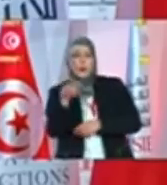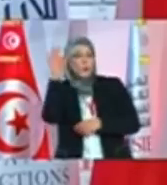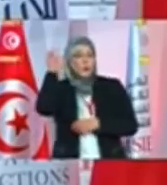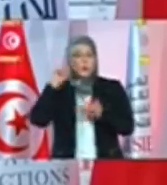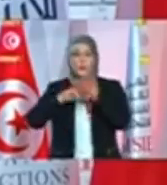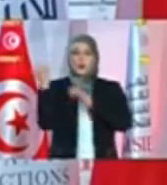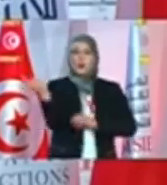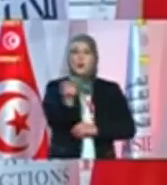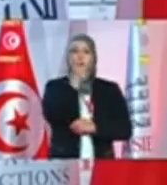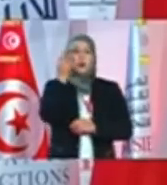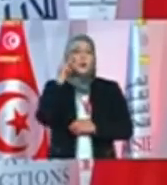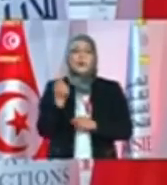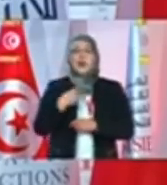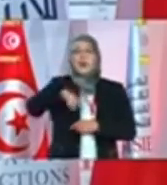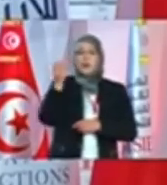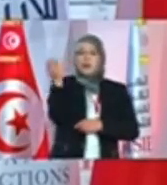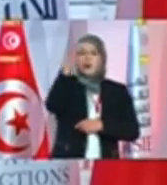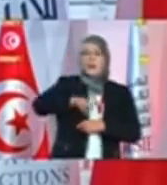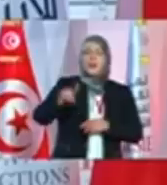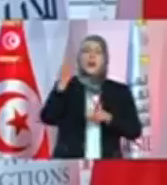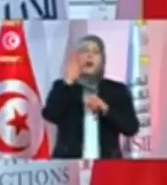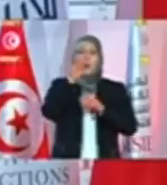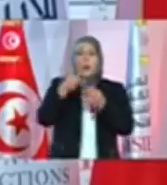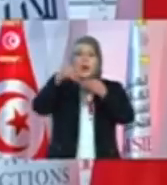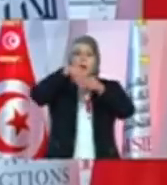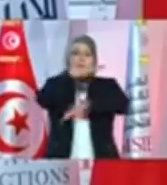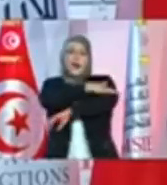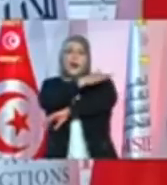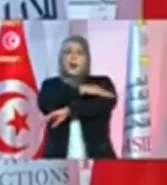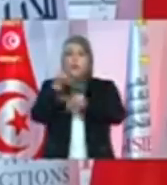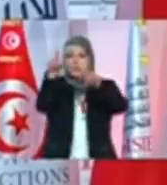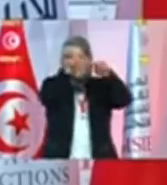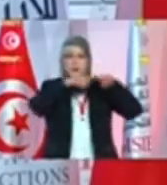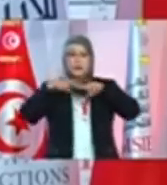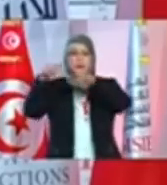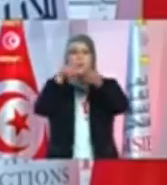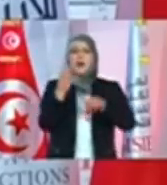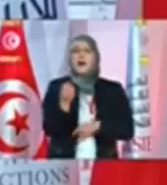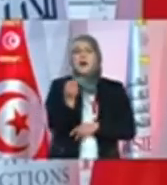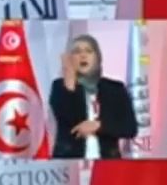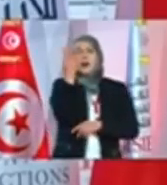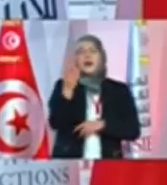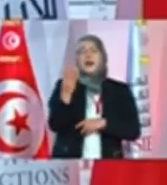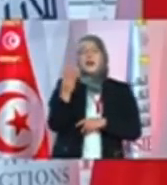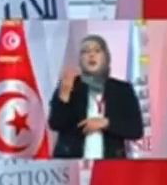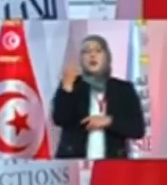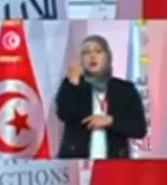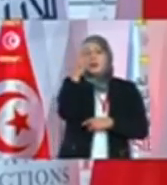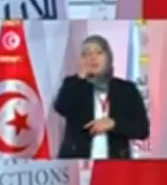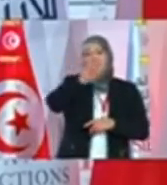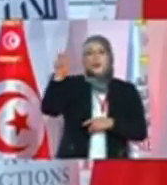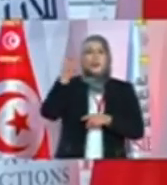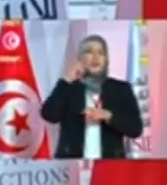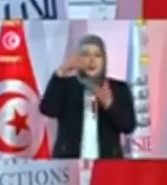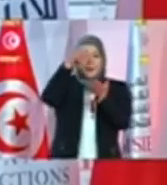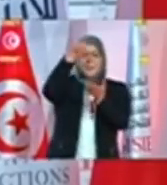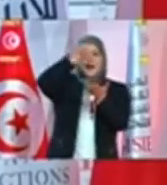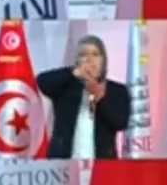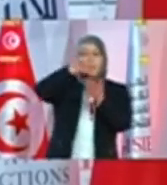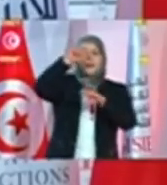انتداب 40,594 عون موزعين كالتالي: 4,222 رئيس مركز اقتراع